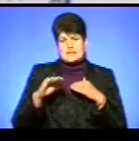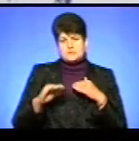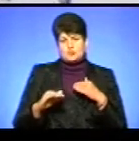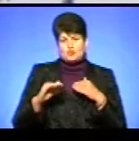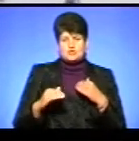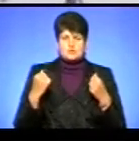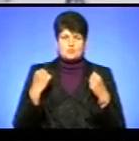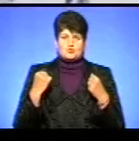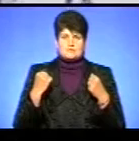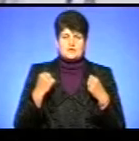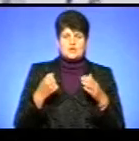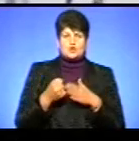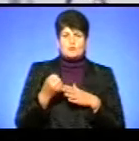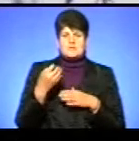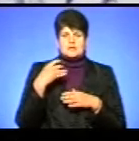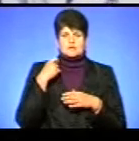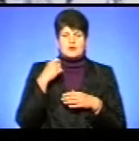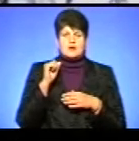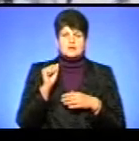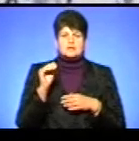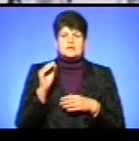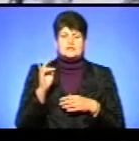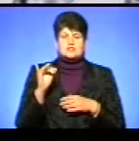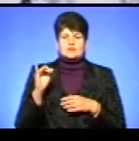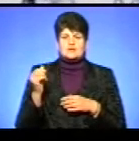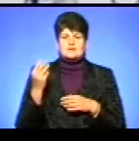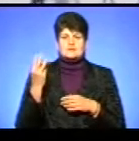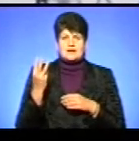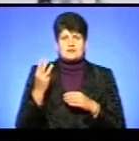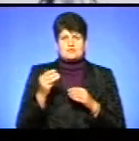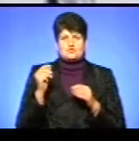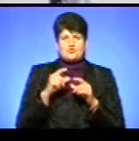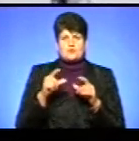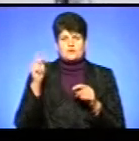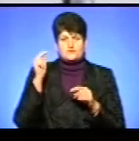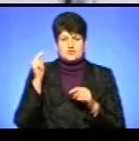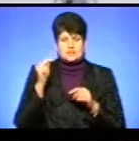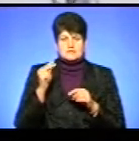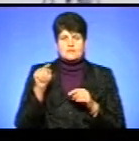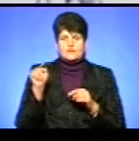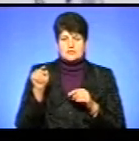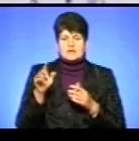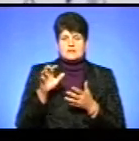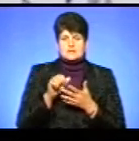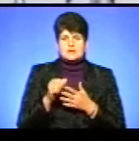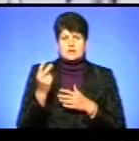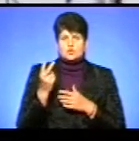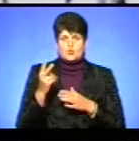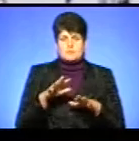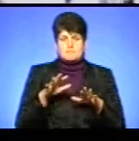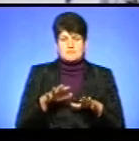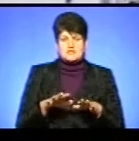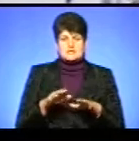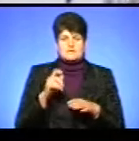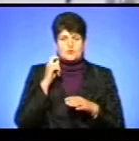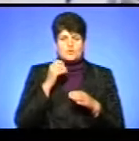спортсмени до 15 років. Це Аліна Нижегородова, учениця третьої школи спеціалізованої. Вона посіла друге місце в віковій